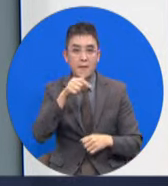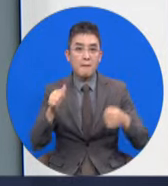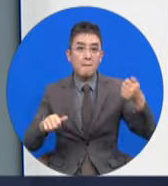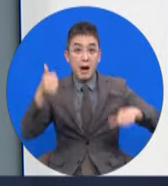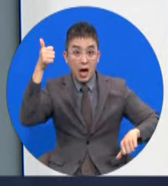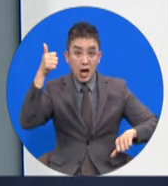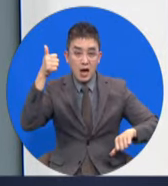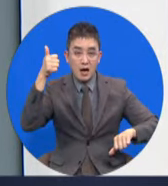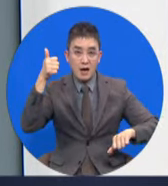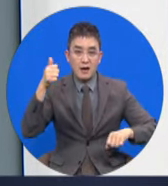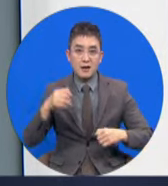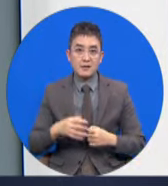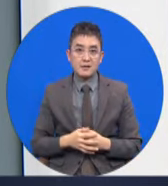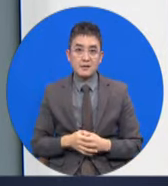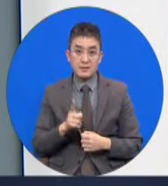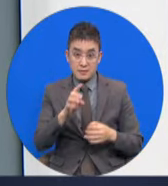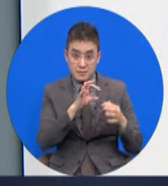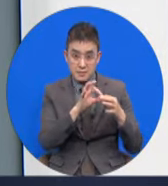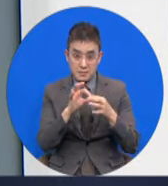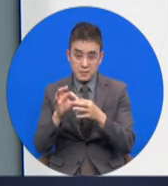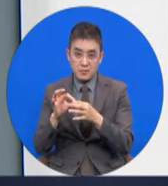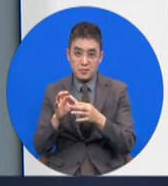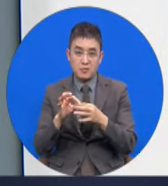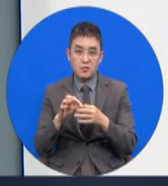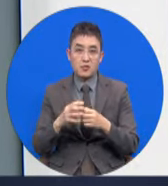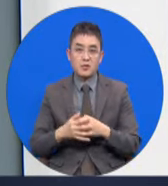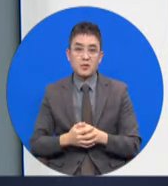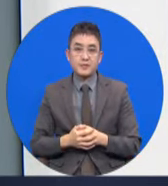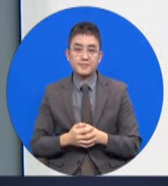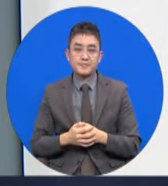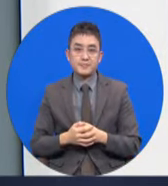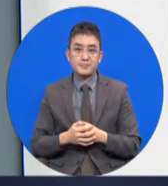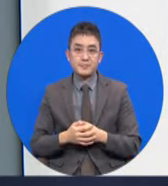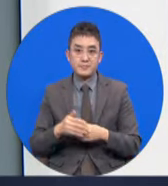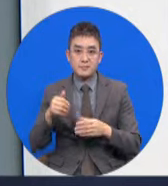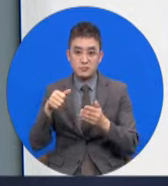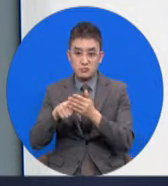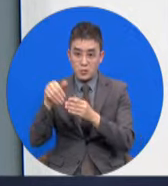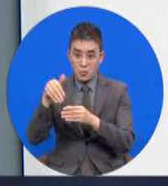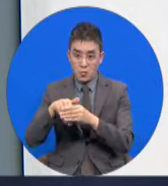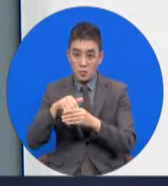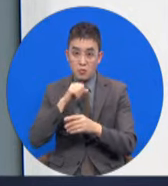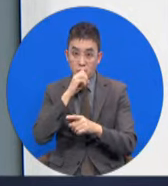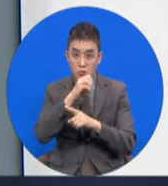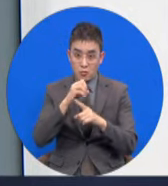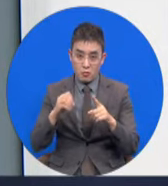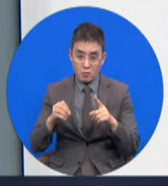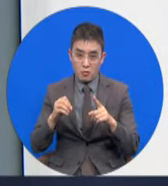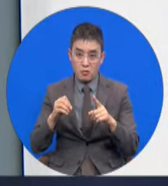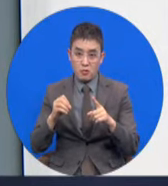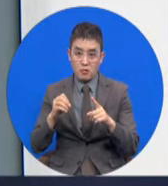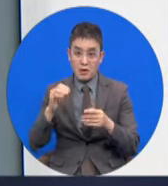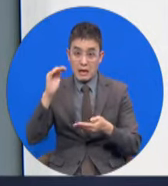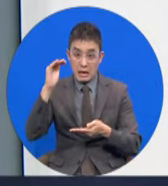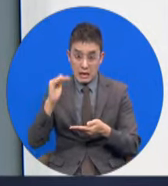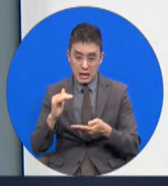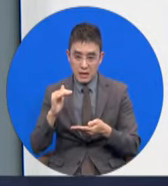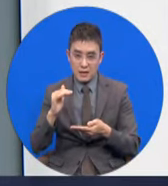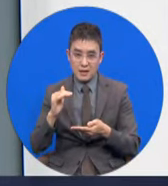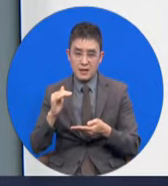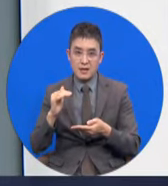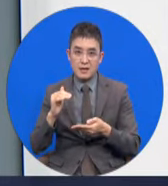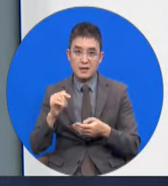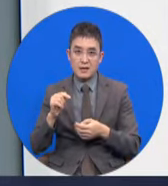이후로 투표율이 높으면 보수 정당에 불리하고 민주당 계열의 정당에 유리하다는 게 깨진 겁니다. 그렇기 때문에 이번